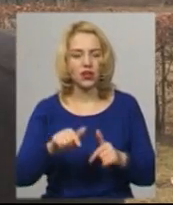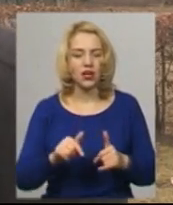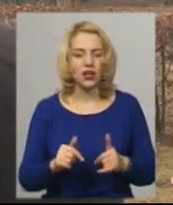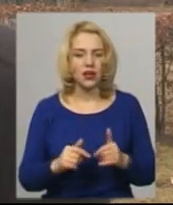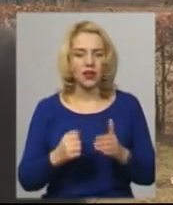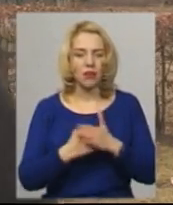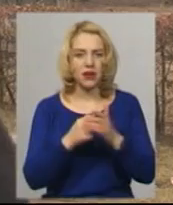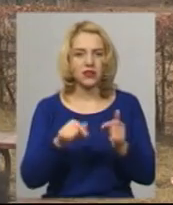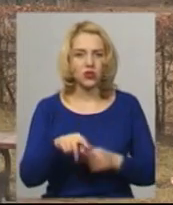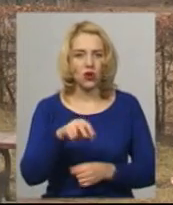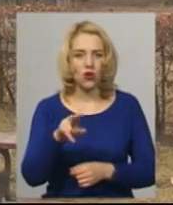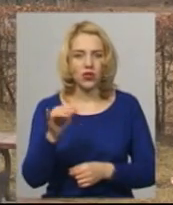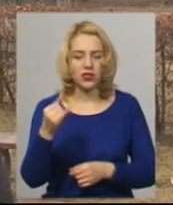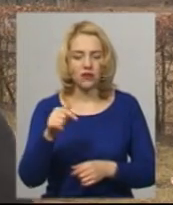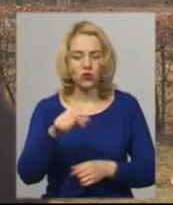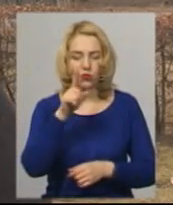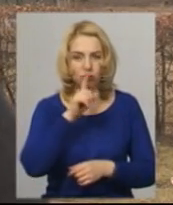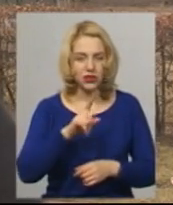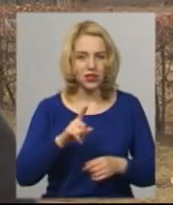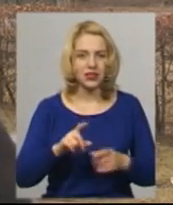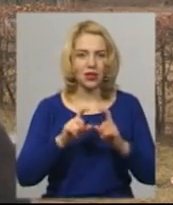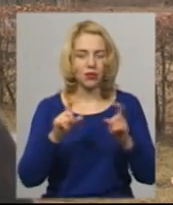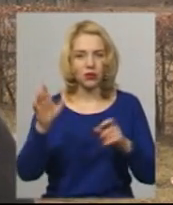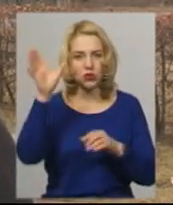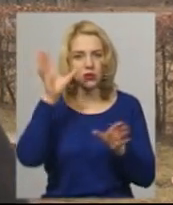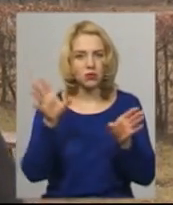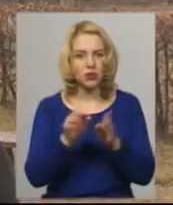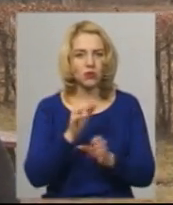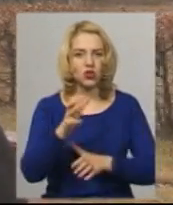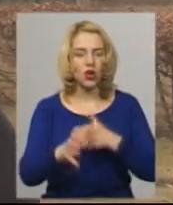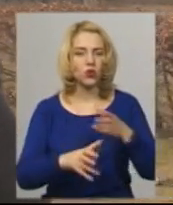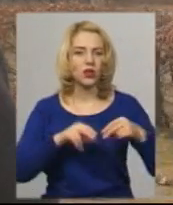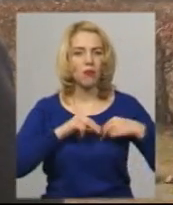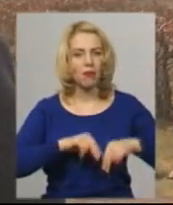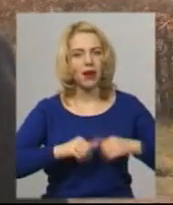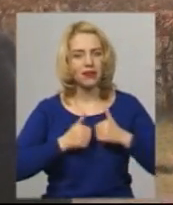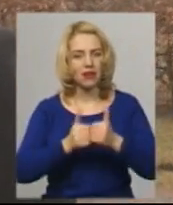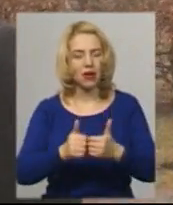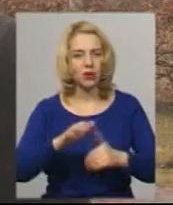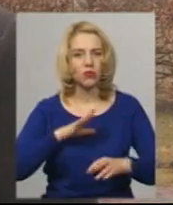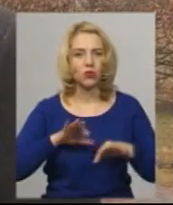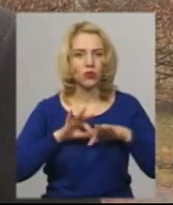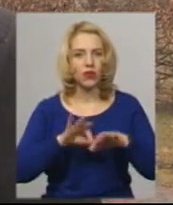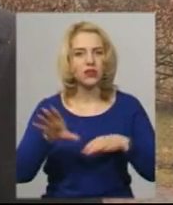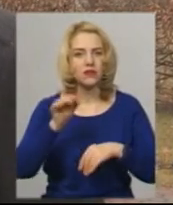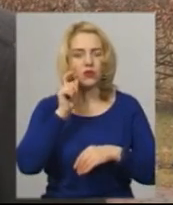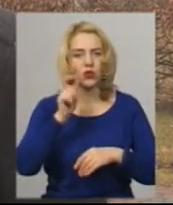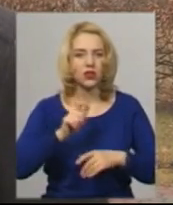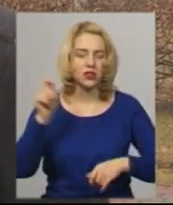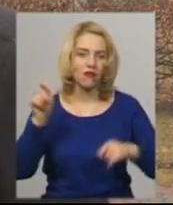червні місяці департаментом освіти спільно із міжнародними партнерами було проведено всеукраїнський